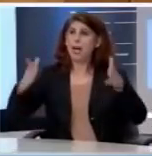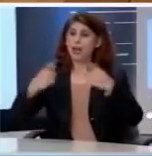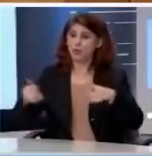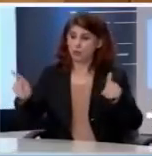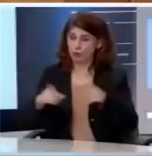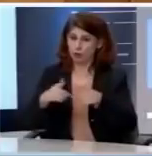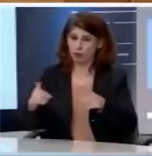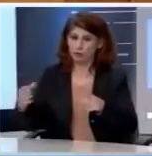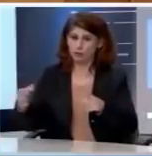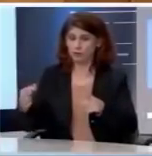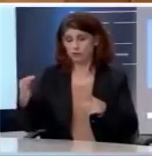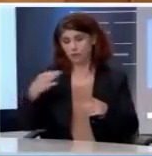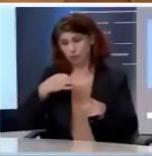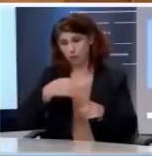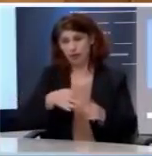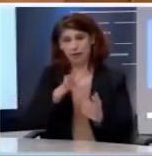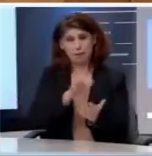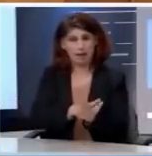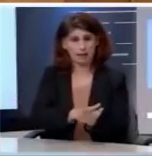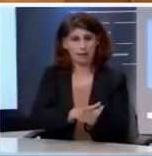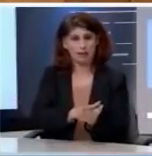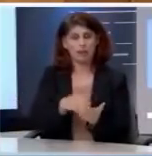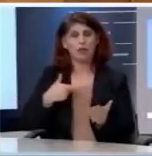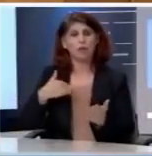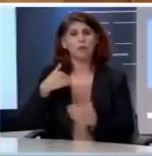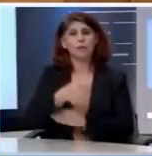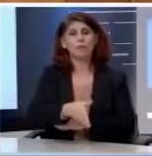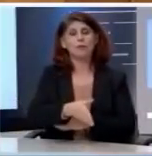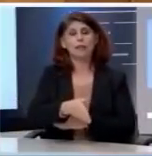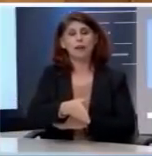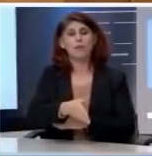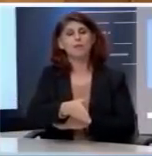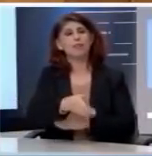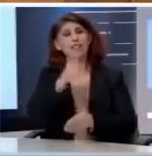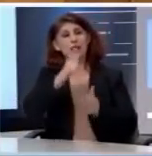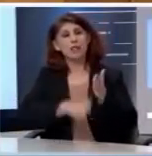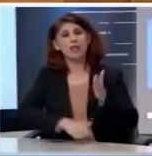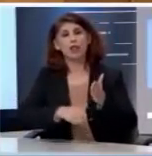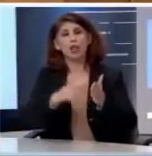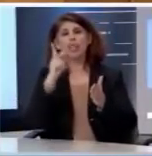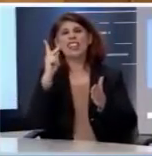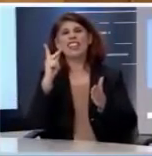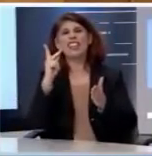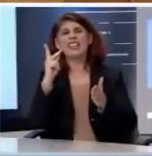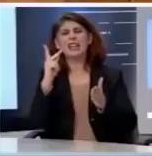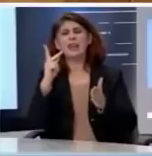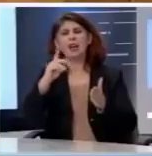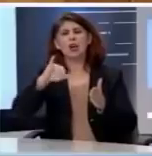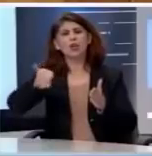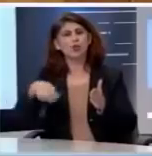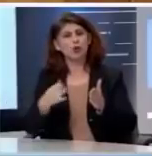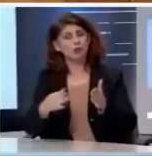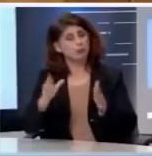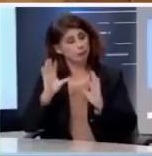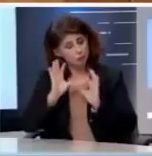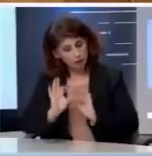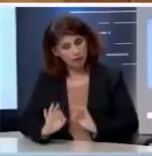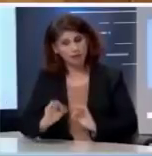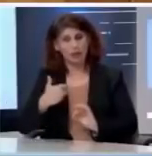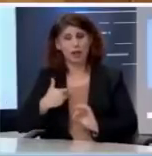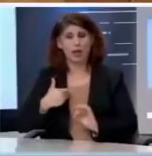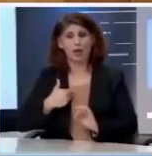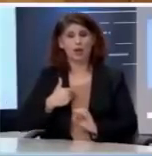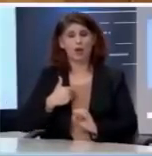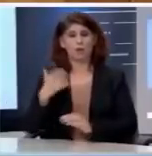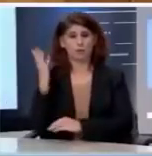που λέει η Μάρτης, γιατί αυτό δεν ξέρει. Πήγα στο ξενοδοχείο King George, όπου πράγματι είχα προσκληθεί να μιλήσω ως